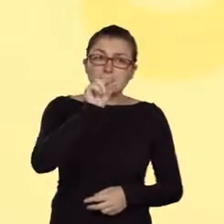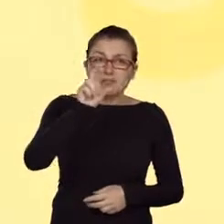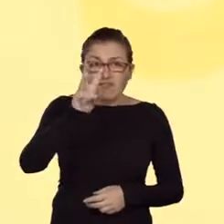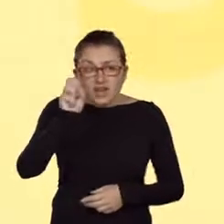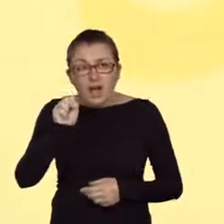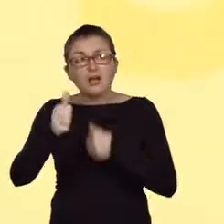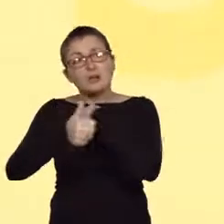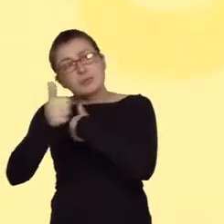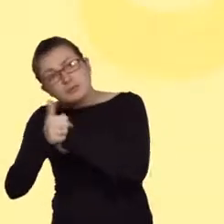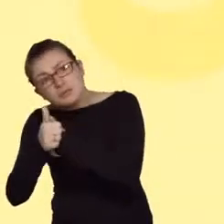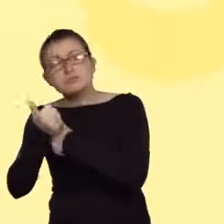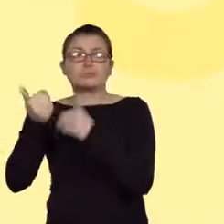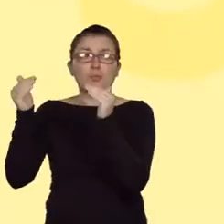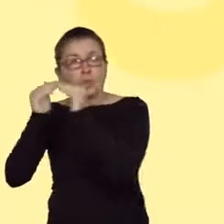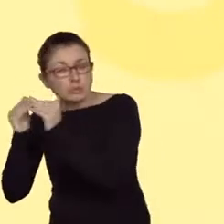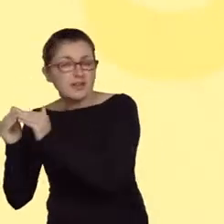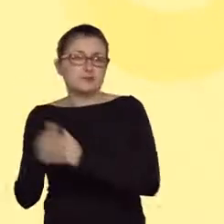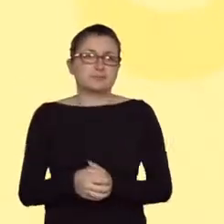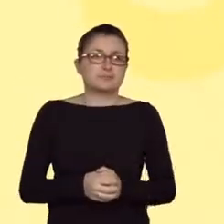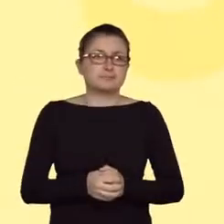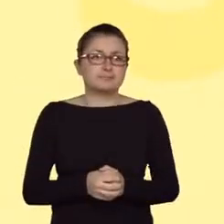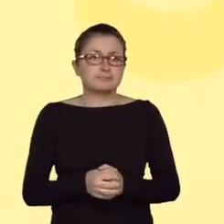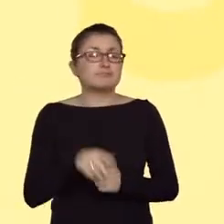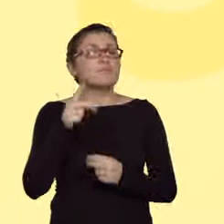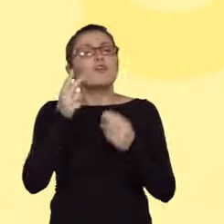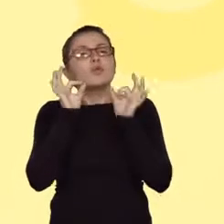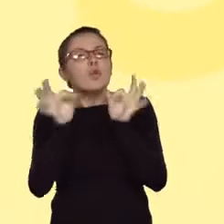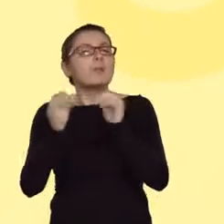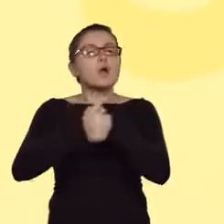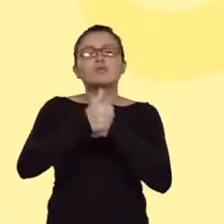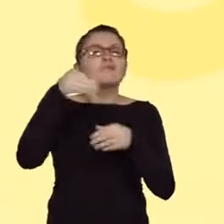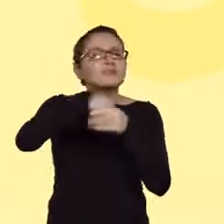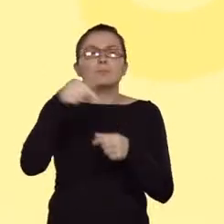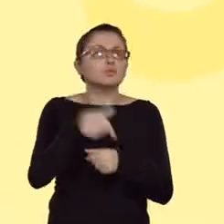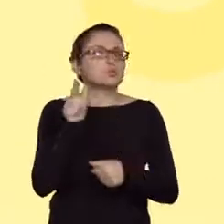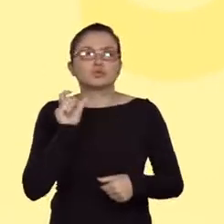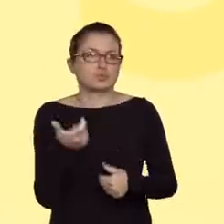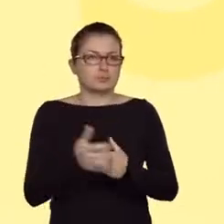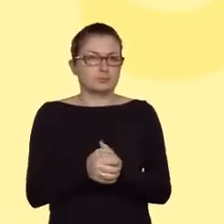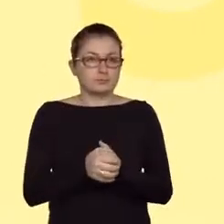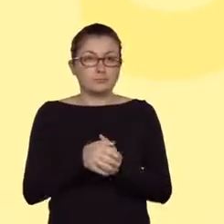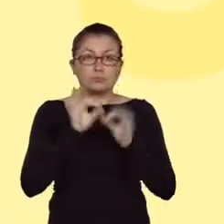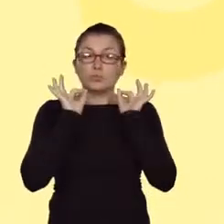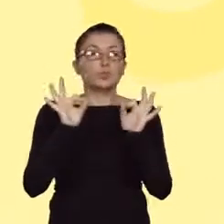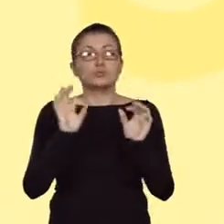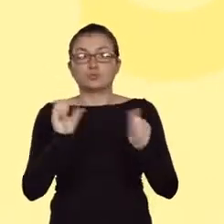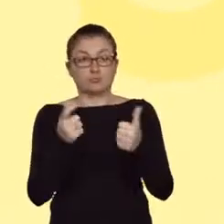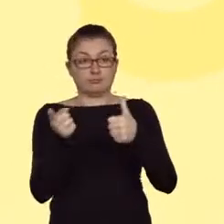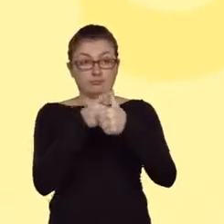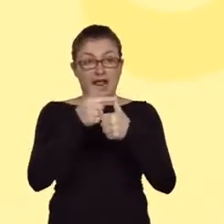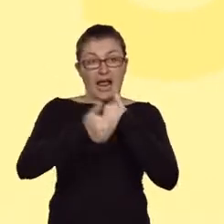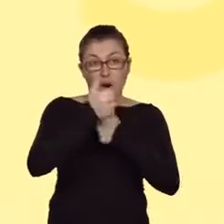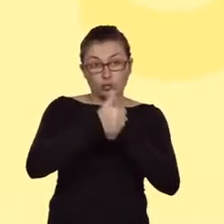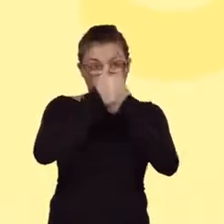Czego oczekujemy od dobrego uzasadnienia i argumentowania? Właściwe uzasadnienie powinno zawierać logicznie poprawne argumenty,